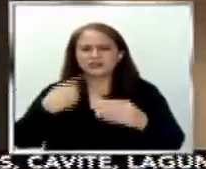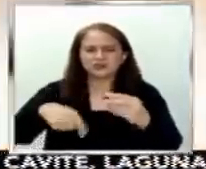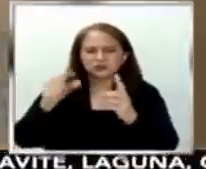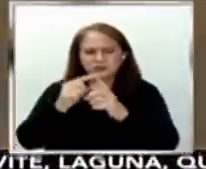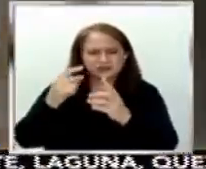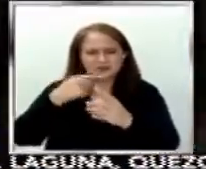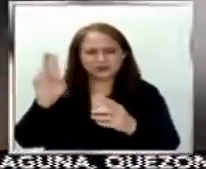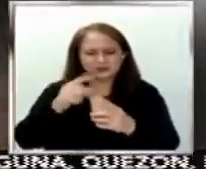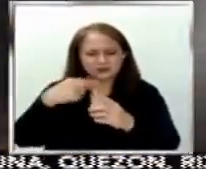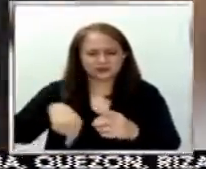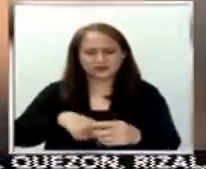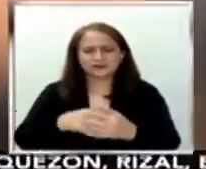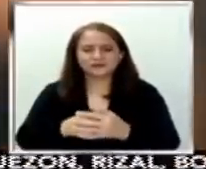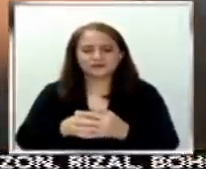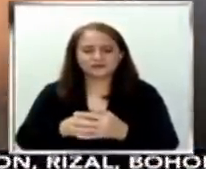country?